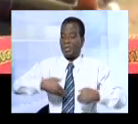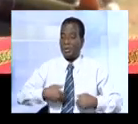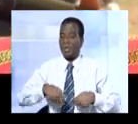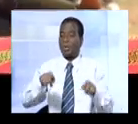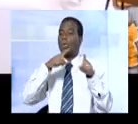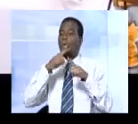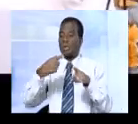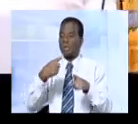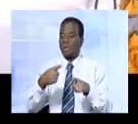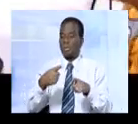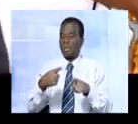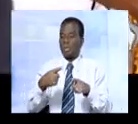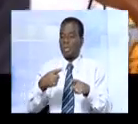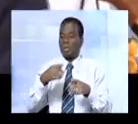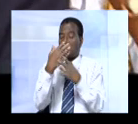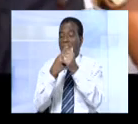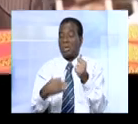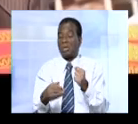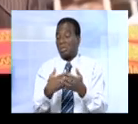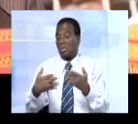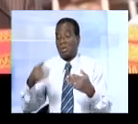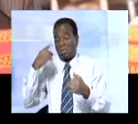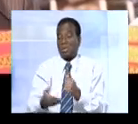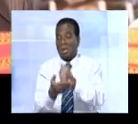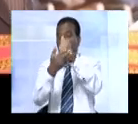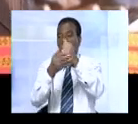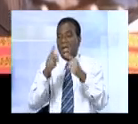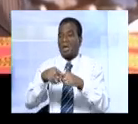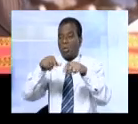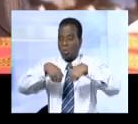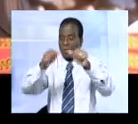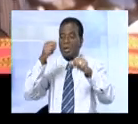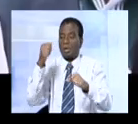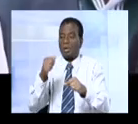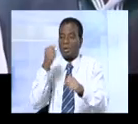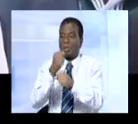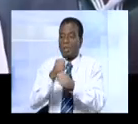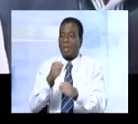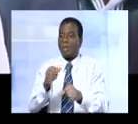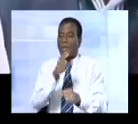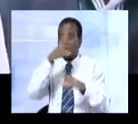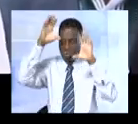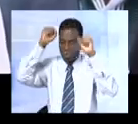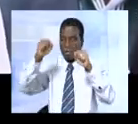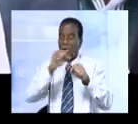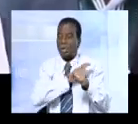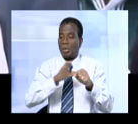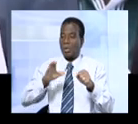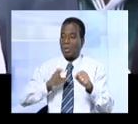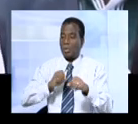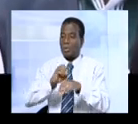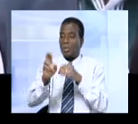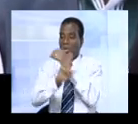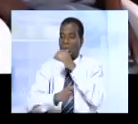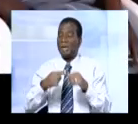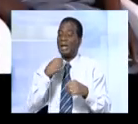ont également déploré le manque de moyens pour appuyer leurs efforts. Le président du conseil régional de Gbeke, Jean Kwasi Abonoa, a rassuré